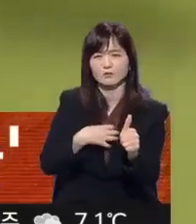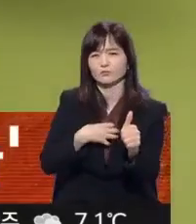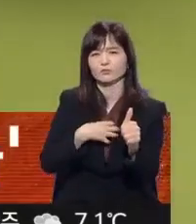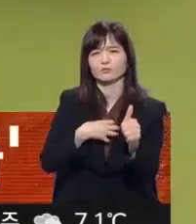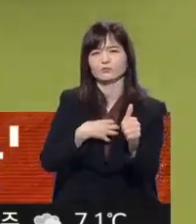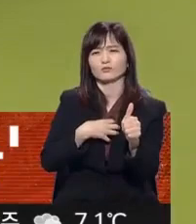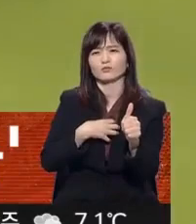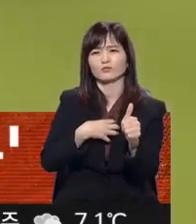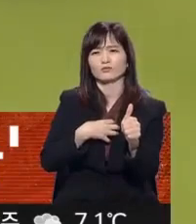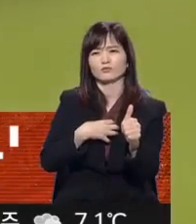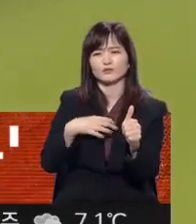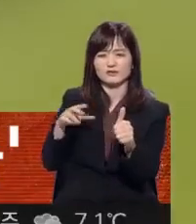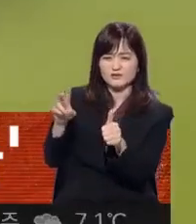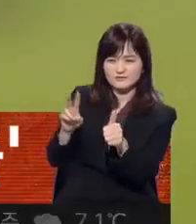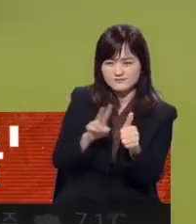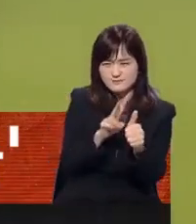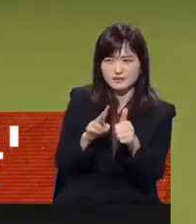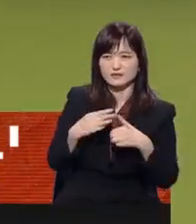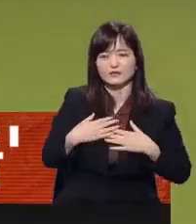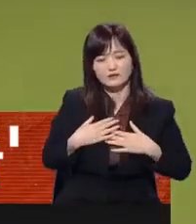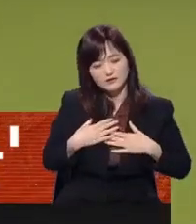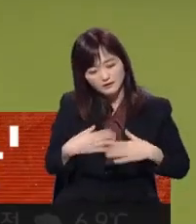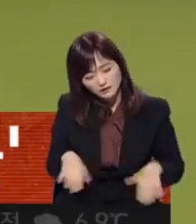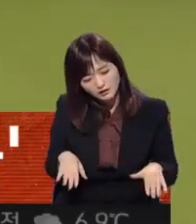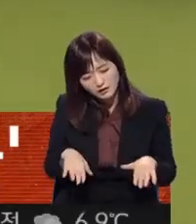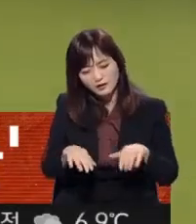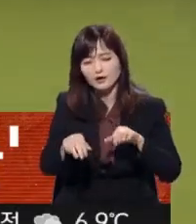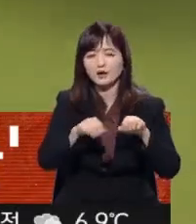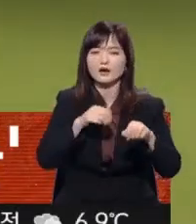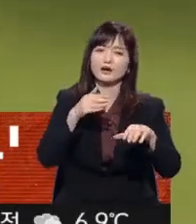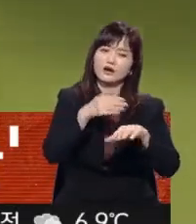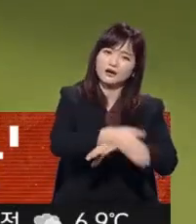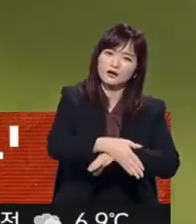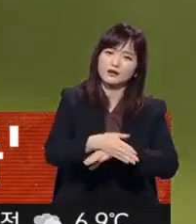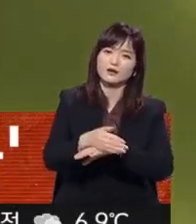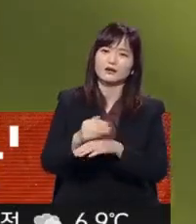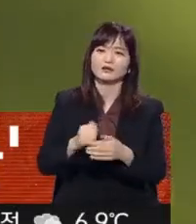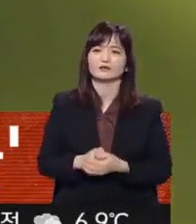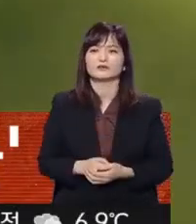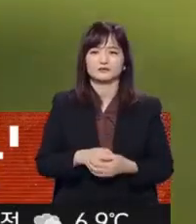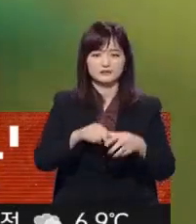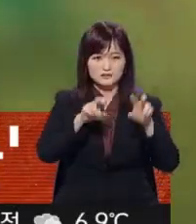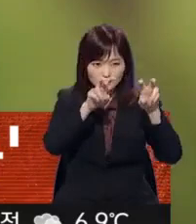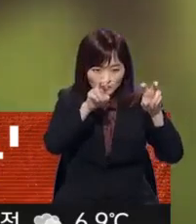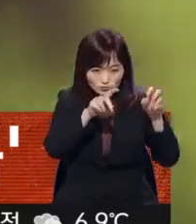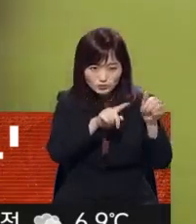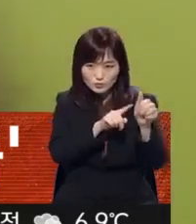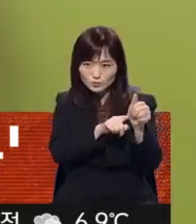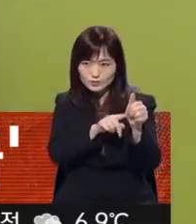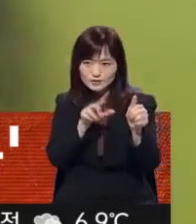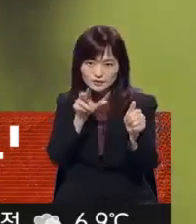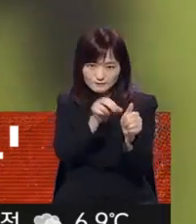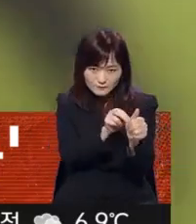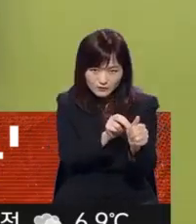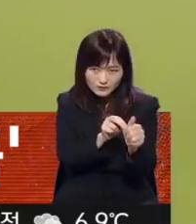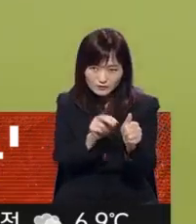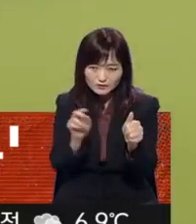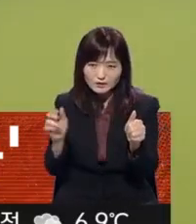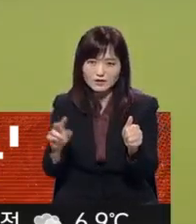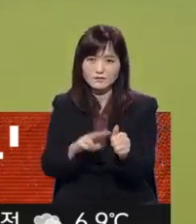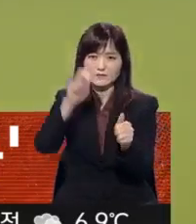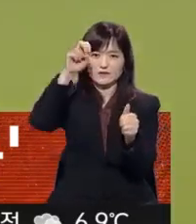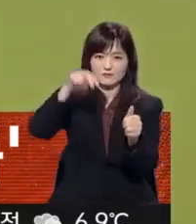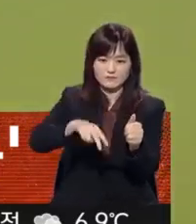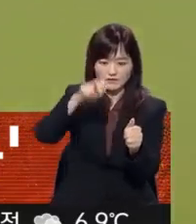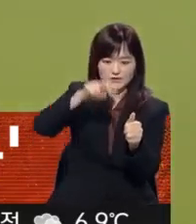공격에 금세 지쳤는지 공룡 움직임이 많이 느려졌습니다. 한 친구는 공룡 꼬리를, 다른 한 친구는 점프를 하면서